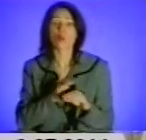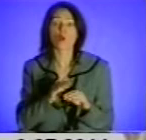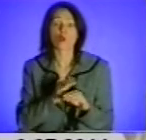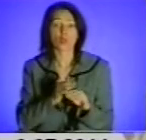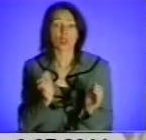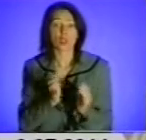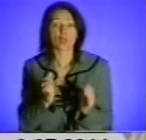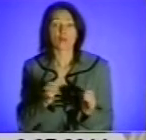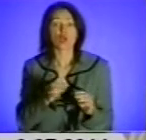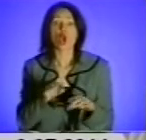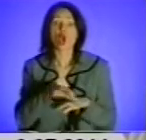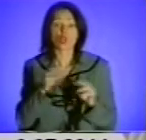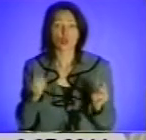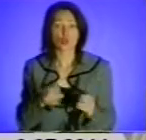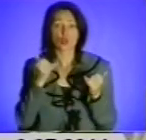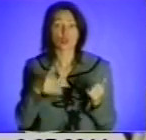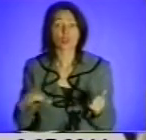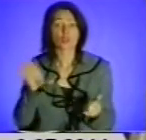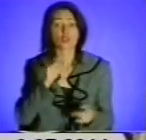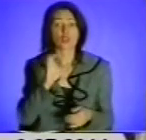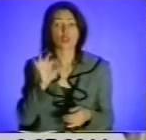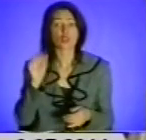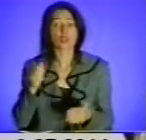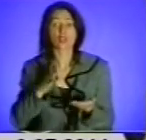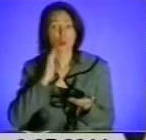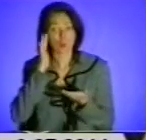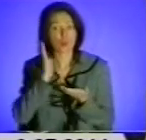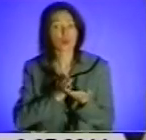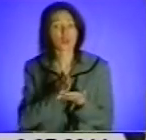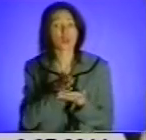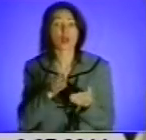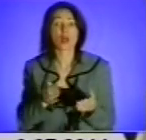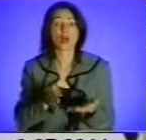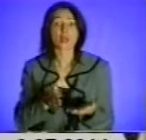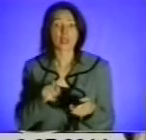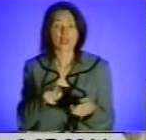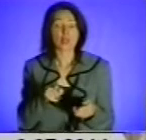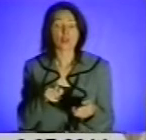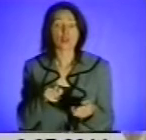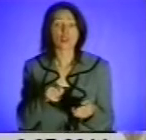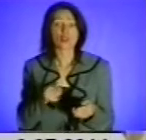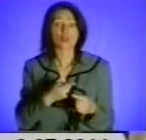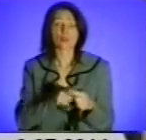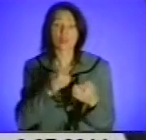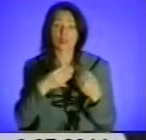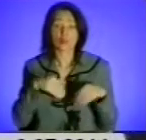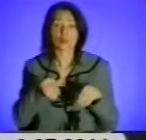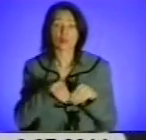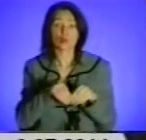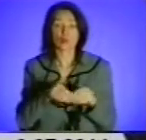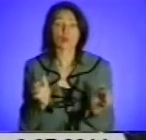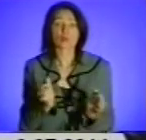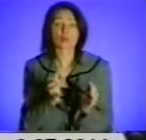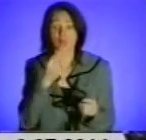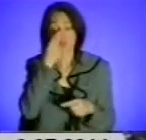служб направлена на те, щоб це родинне коло, сімейне коло підтримати, щоб зберегти ту традиційну сім'ю, коли